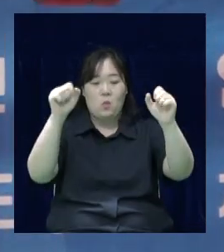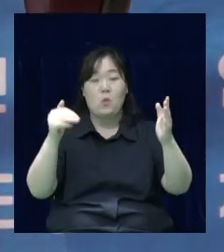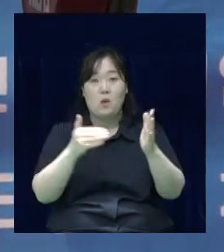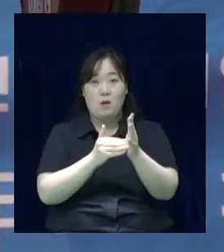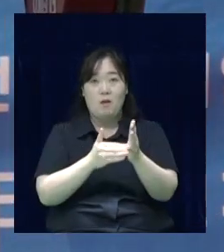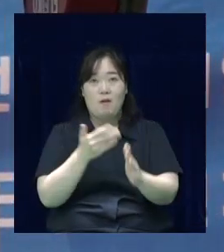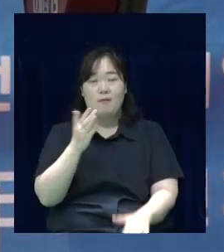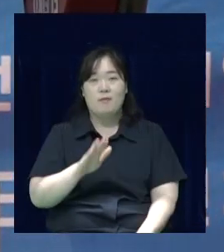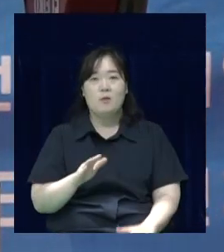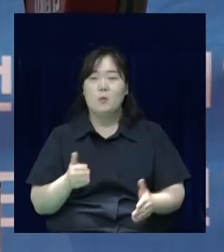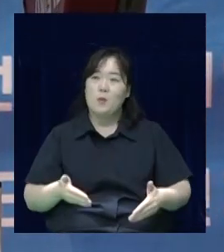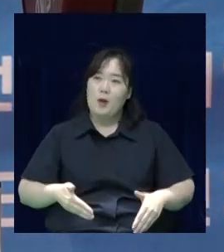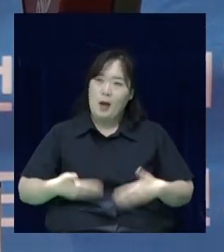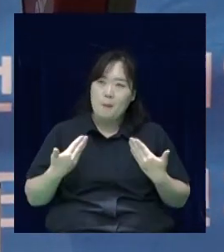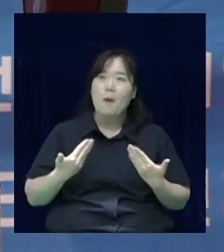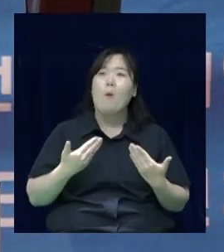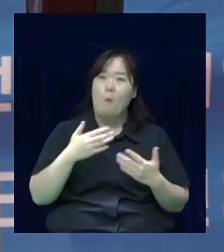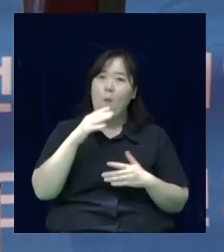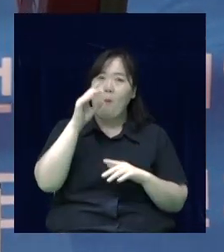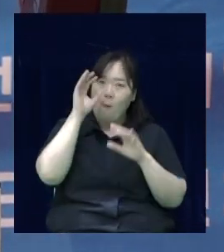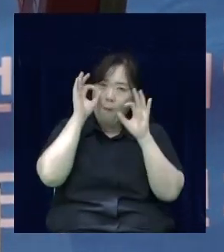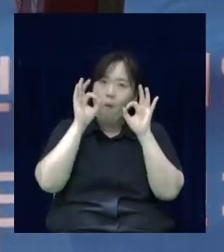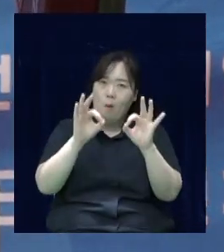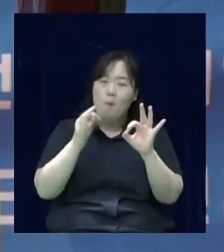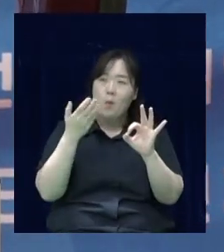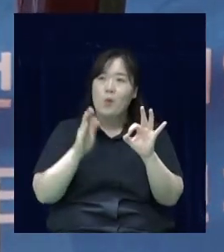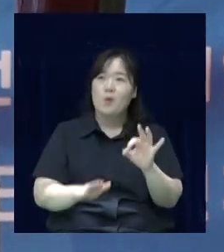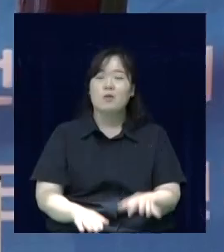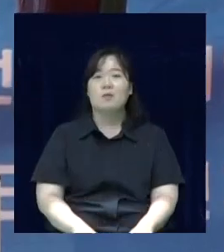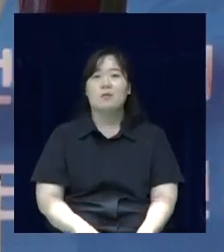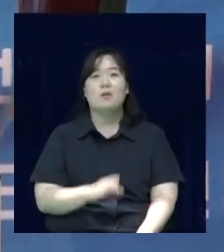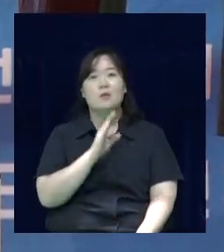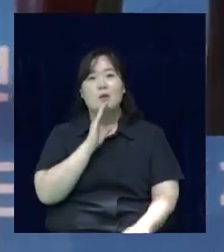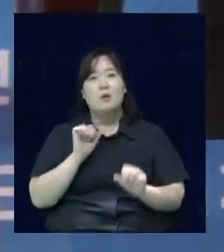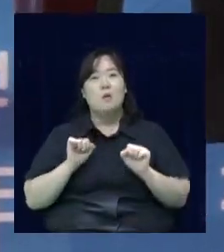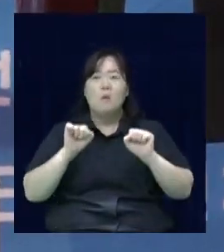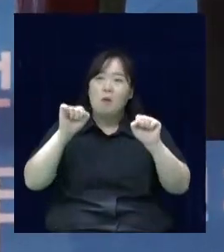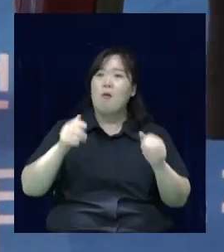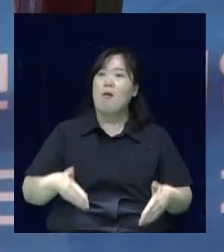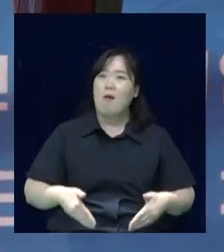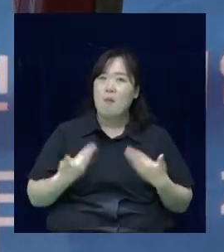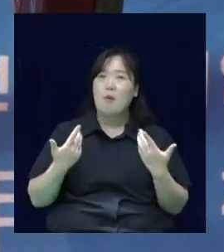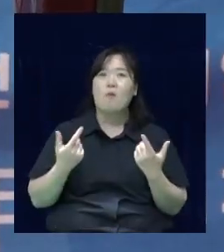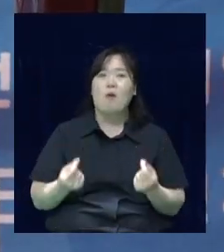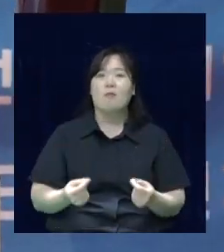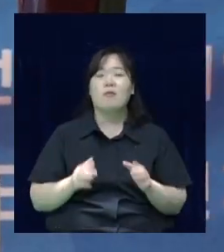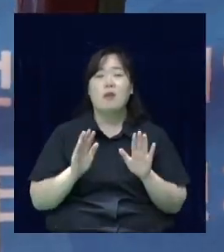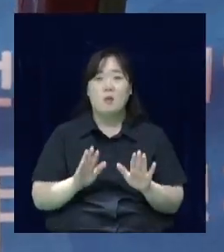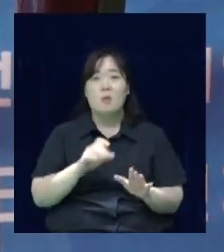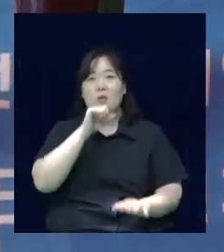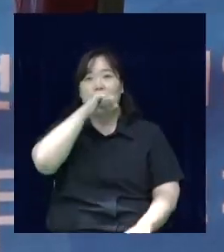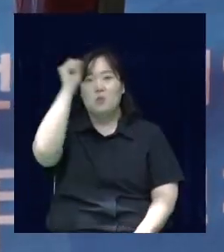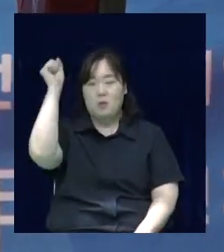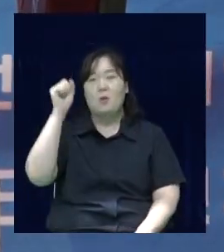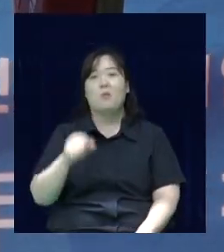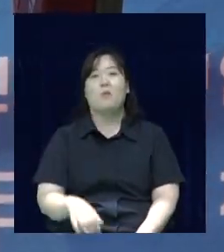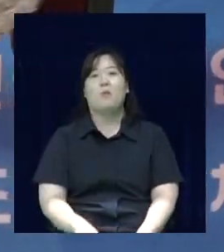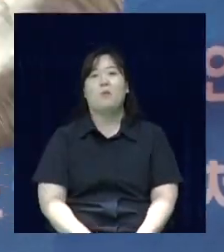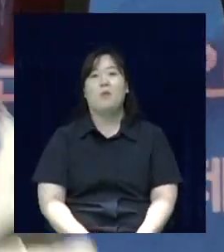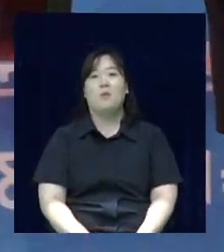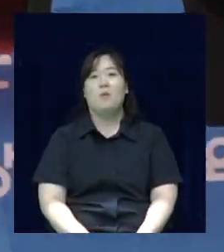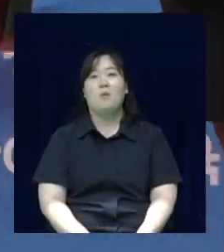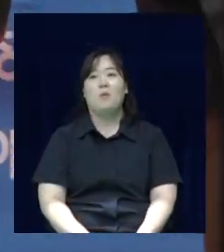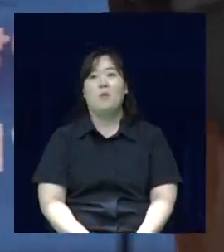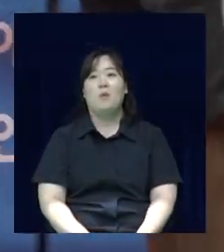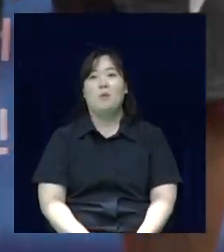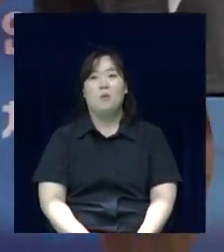지금도 좀 가볍게 된 느낌이 네. 있는데요. 지금 기구가 굉장히 가볍습니다. 네. 예. 이번 시도 역시도 성공이 됐습니다.